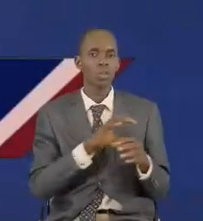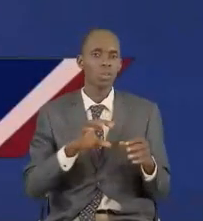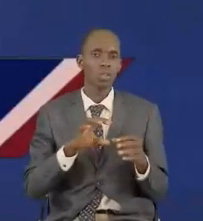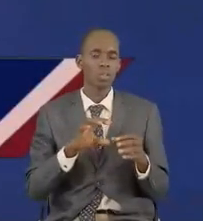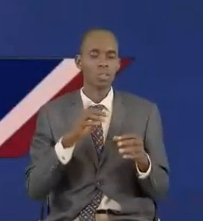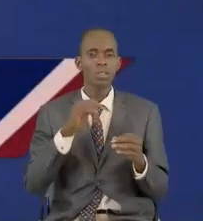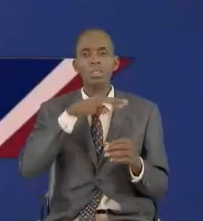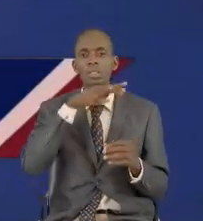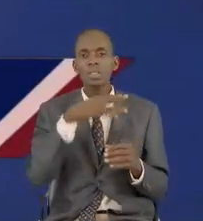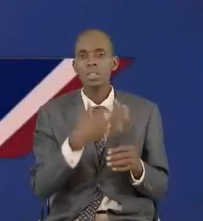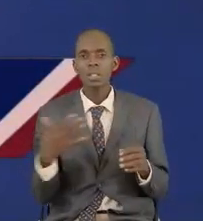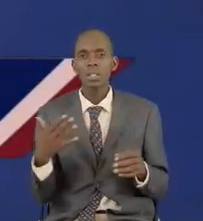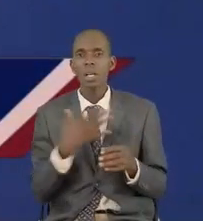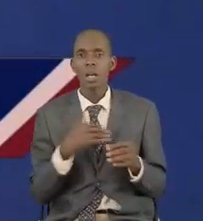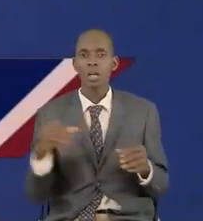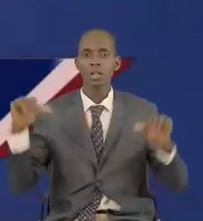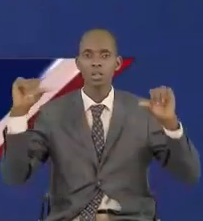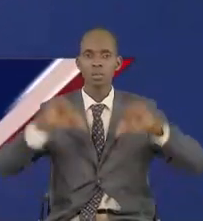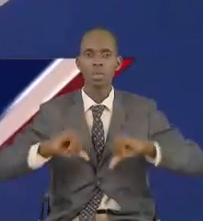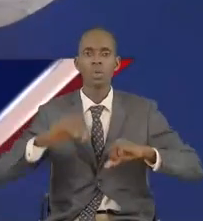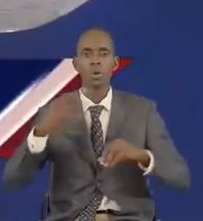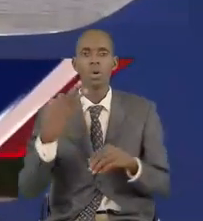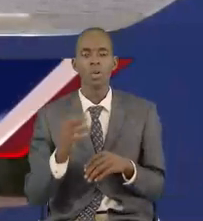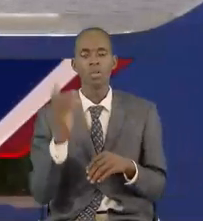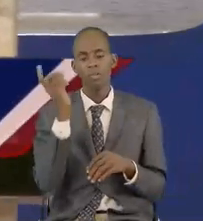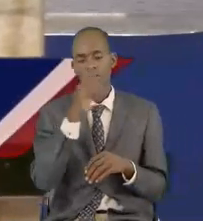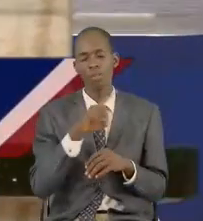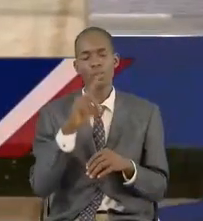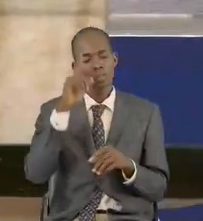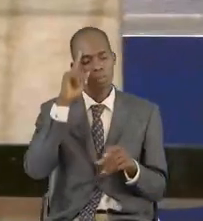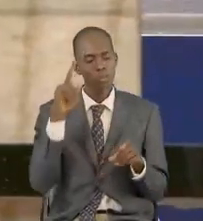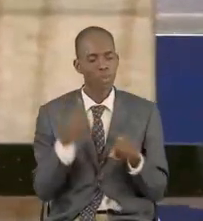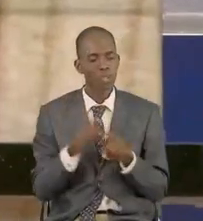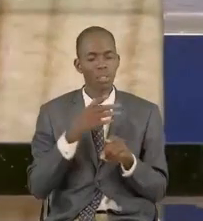de faux frères ses faux frères